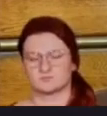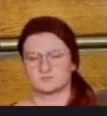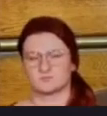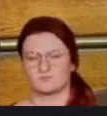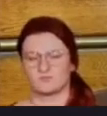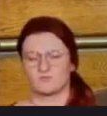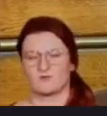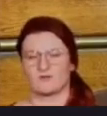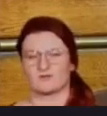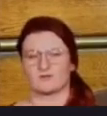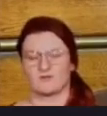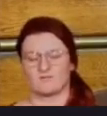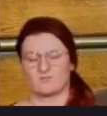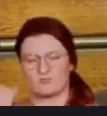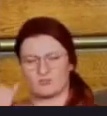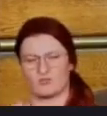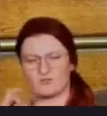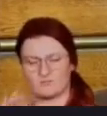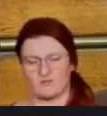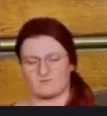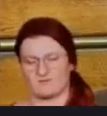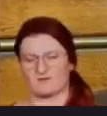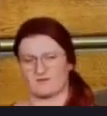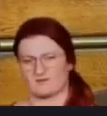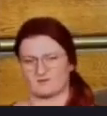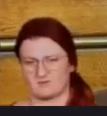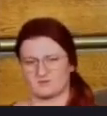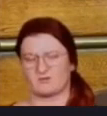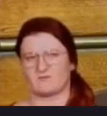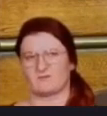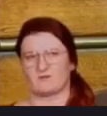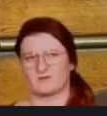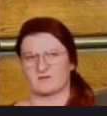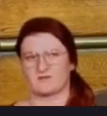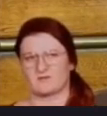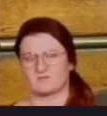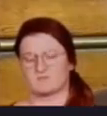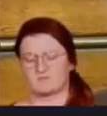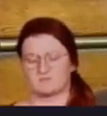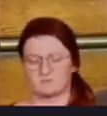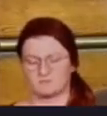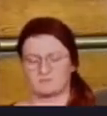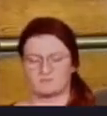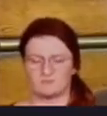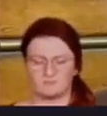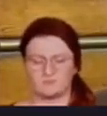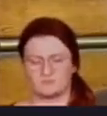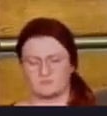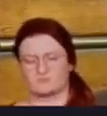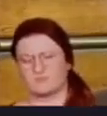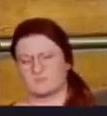wprowadza w błąd, państwa również jesteście skłonni procedować? Co się stało,